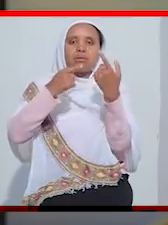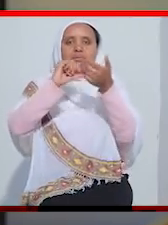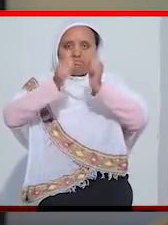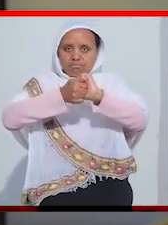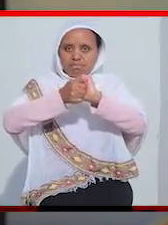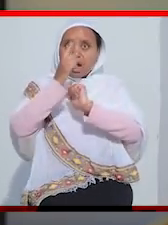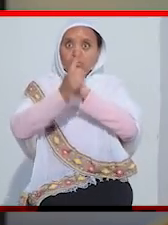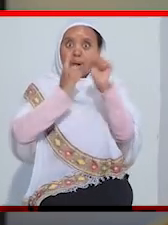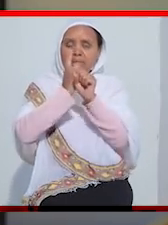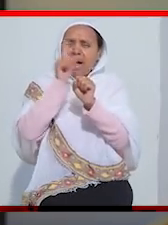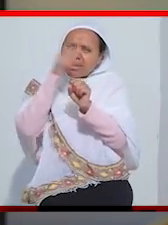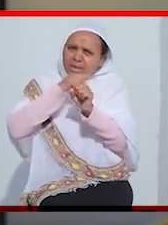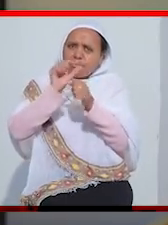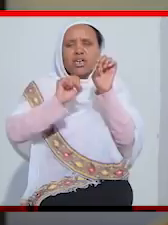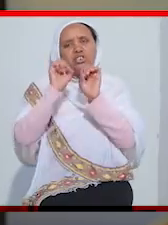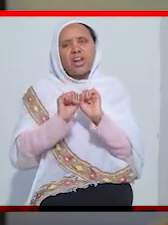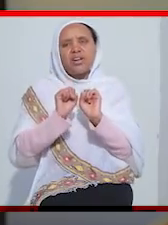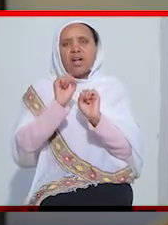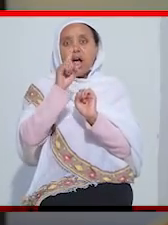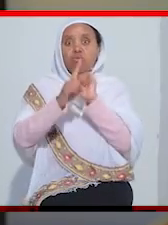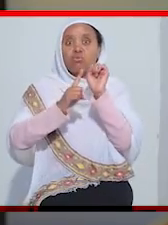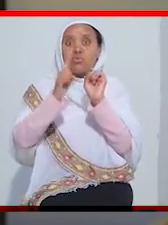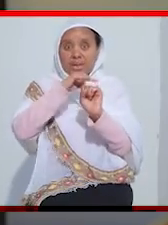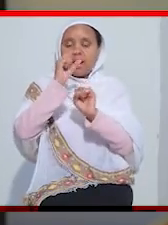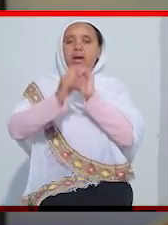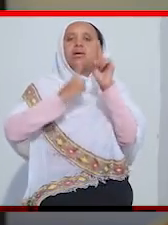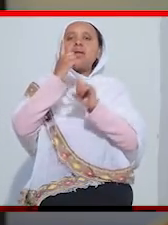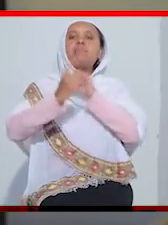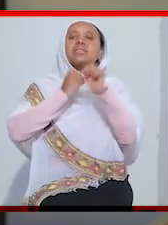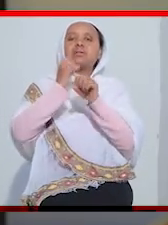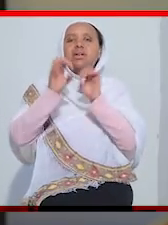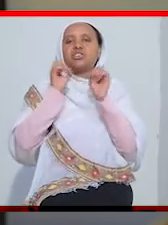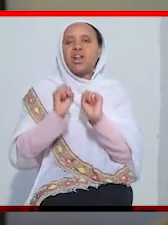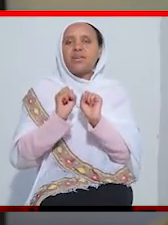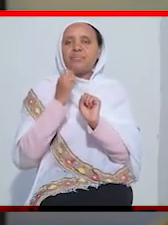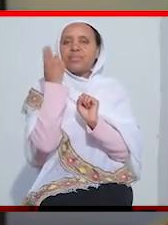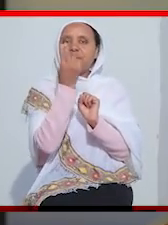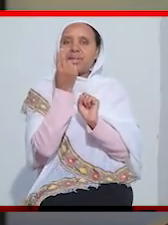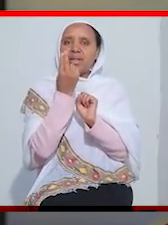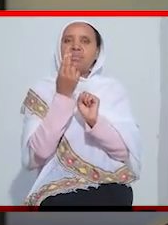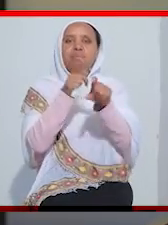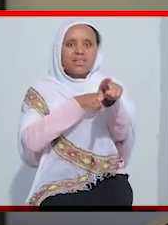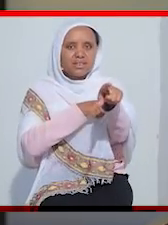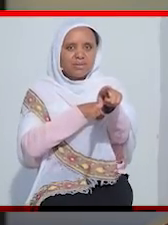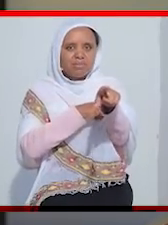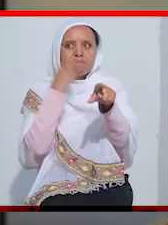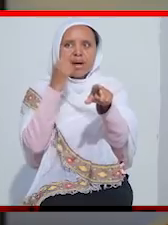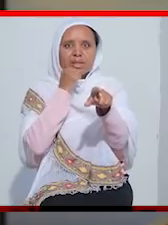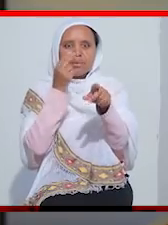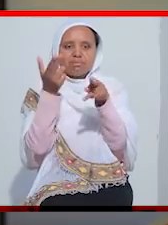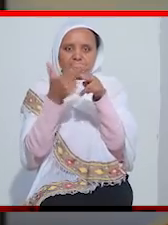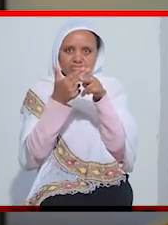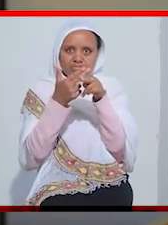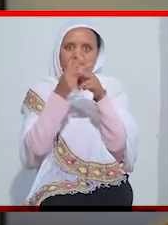የዓመቱን ወደ አንድ ቀን ያመጣዋል። አንዱን ዓመት አንድ ቀን ማድረግ ይችላል። አንዱን ቀን አንድ ዓመት ማድረግ ይችላል። የሚጠቅመንን ቀን